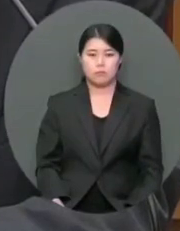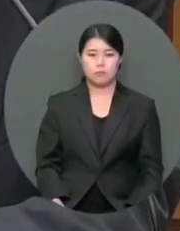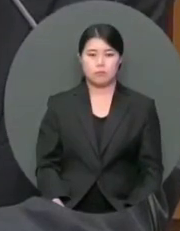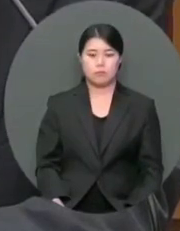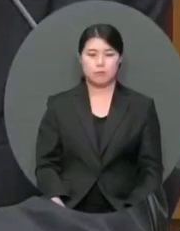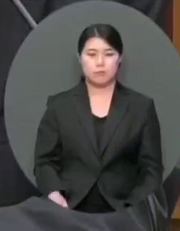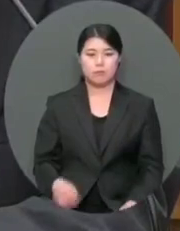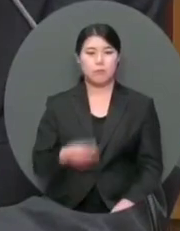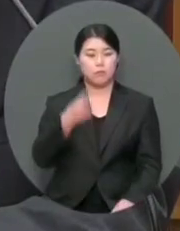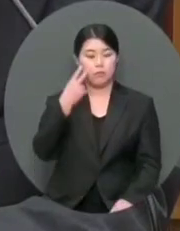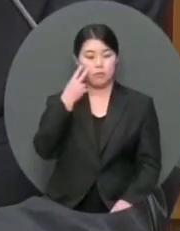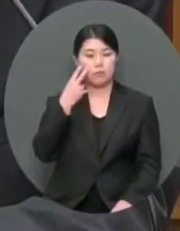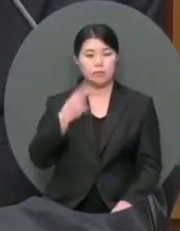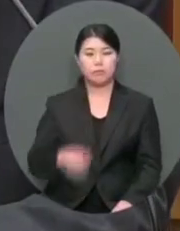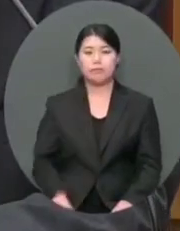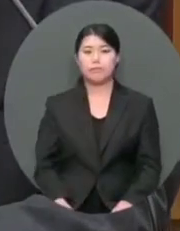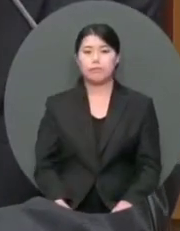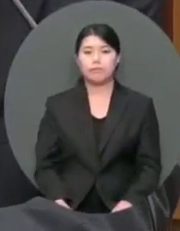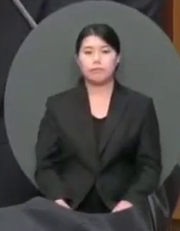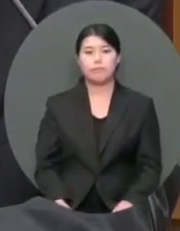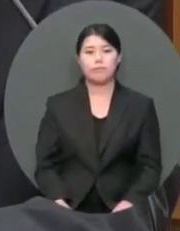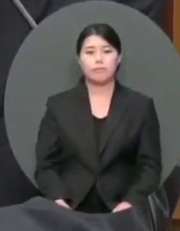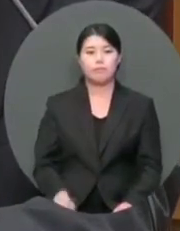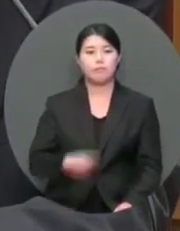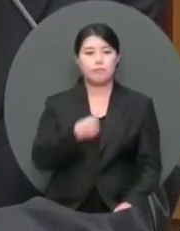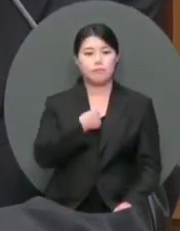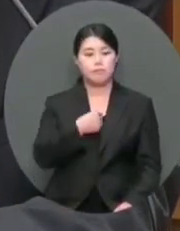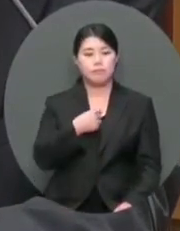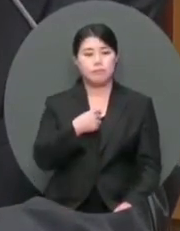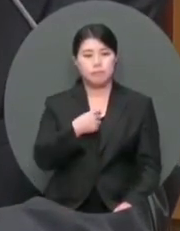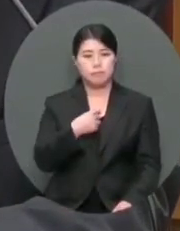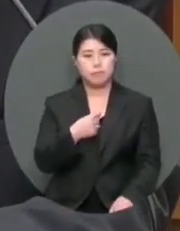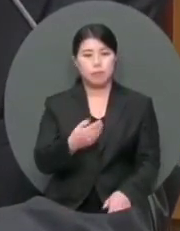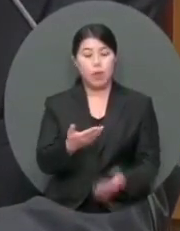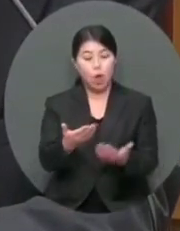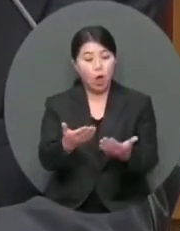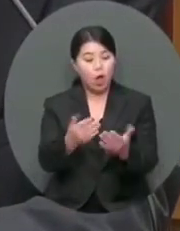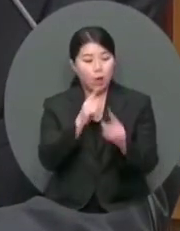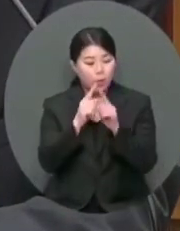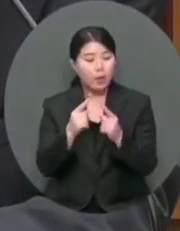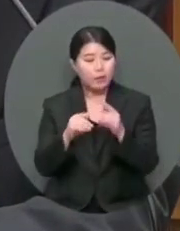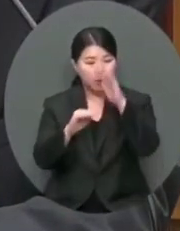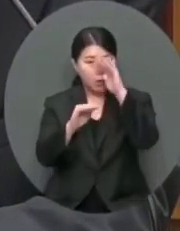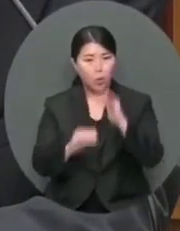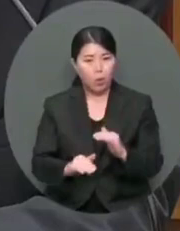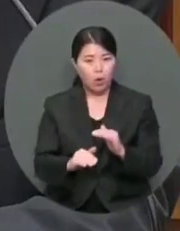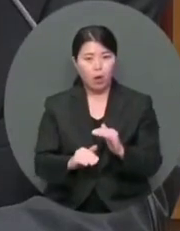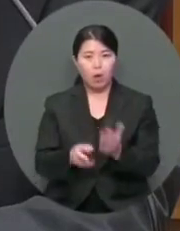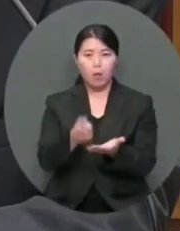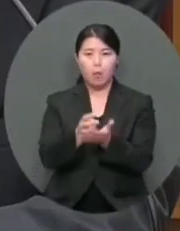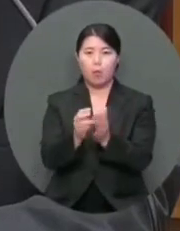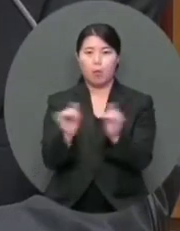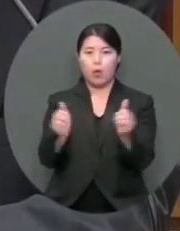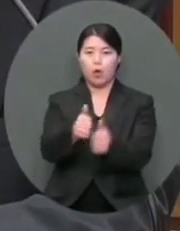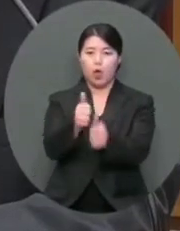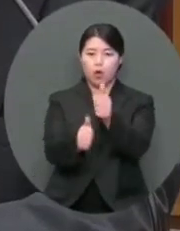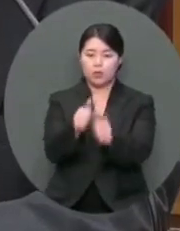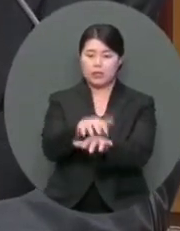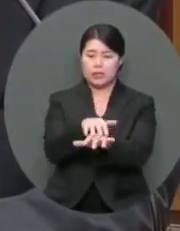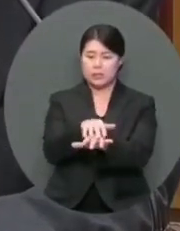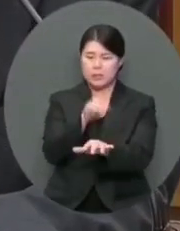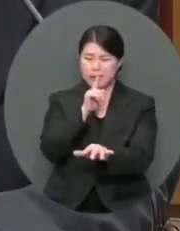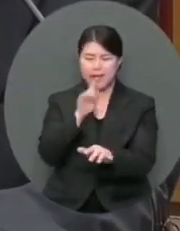예. 저도 제가 말씀하신 부분에 법관의 경쟁체제를 도입하겠다는 취지가